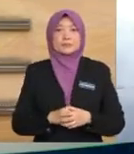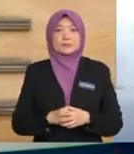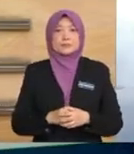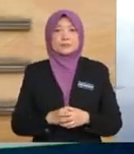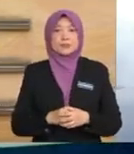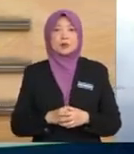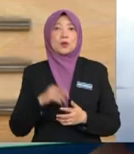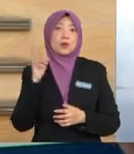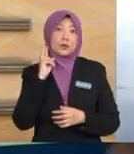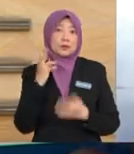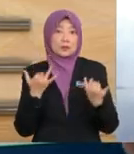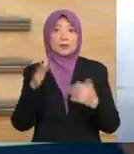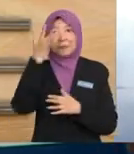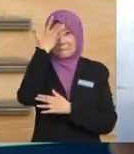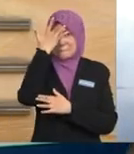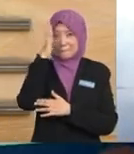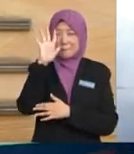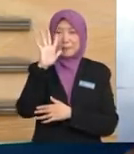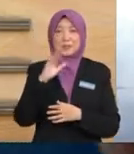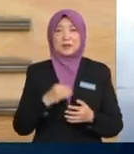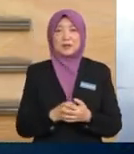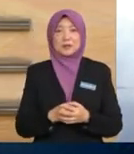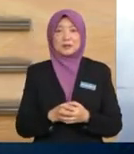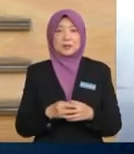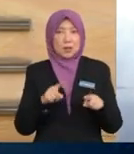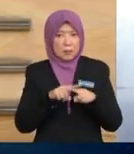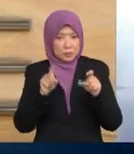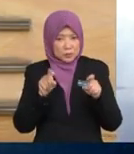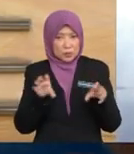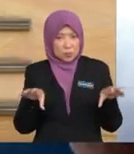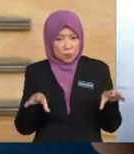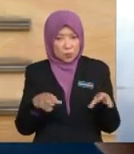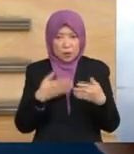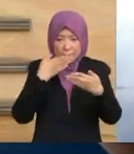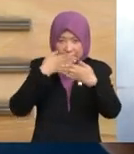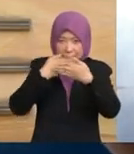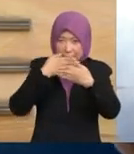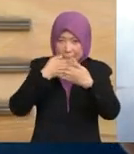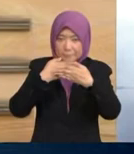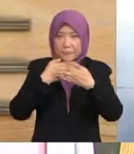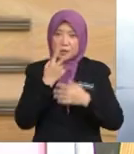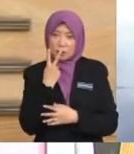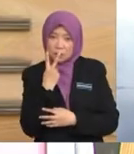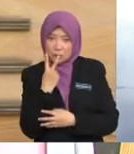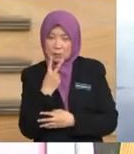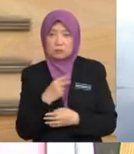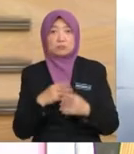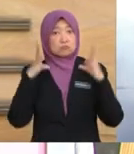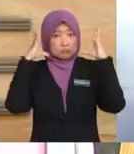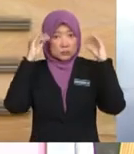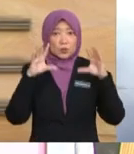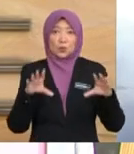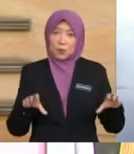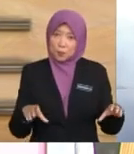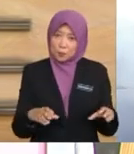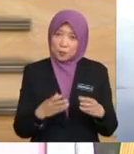sedikit pantas ya cikgu. Wah. Tapi rapat-rapat dia Rina. Rapat-rapat. Yang ni rapat-rapat tengok cikgu Rina, tengok cikgu. Maafkan